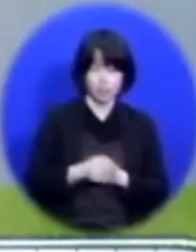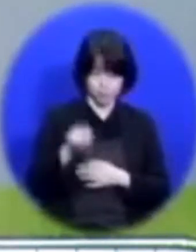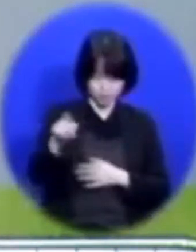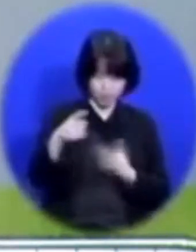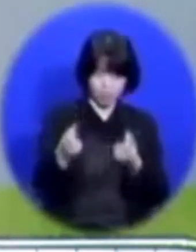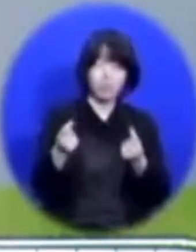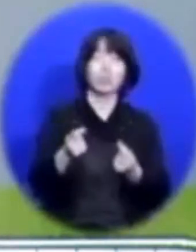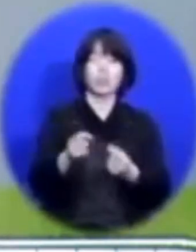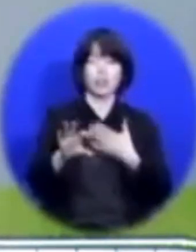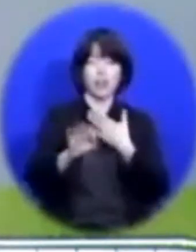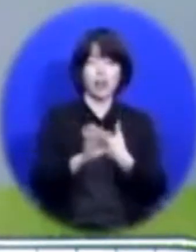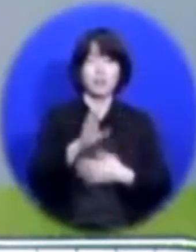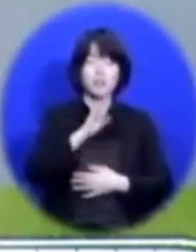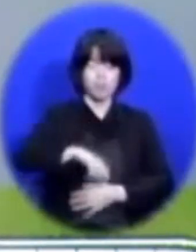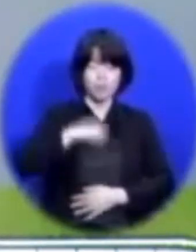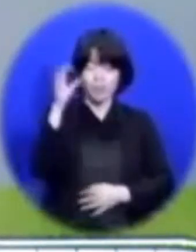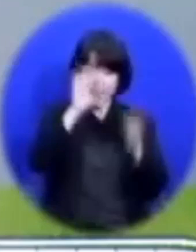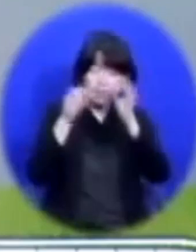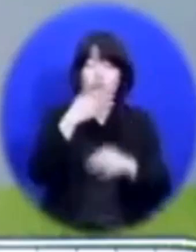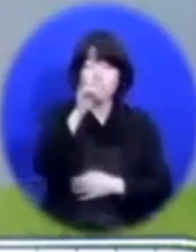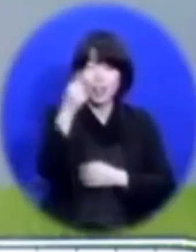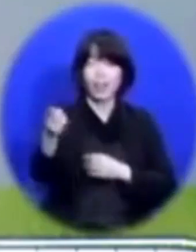그렇게하면진실을찾을수있습니다.